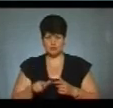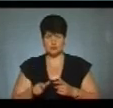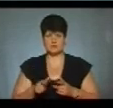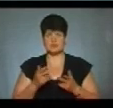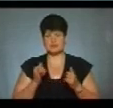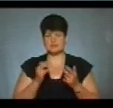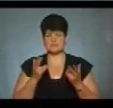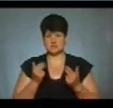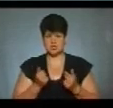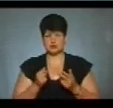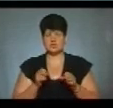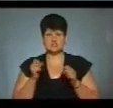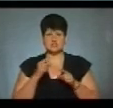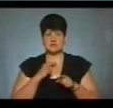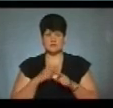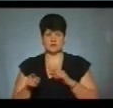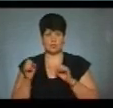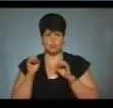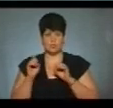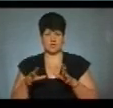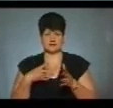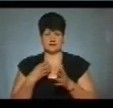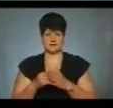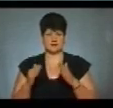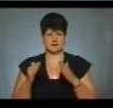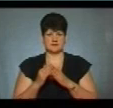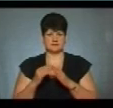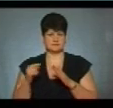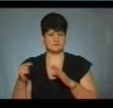це швиденько покинути своє помешкання, щоб